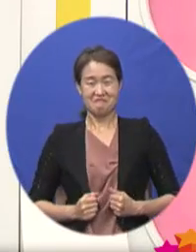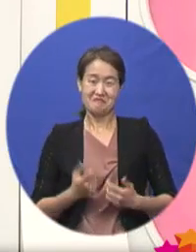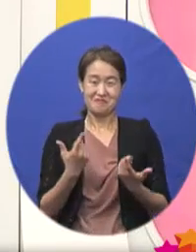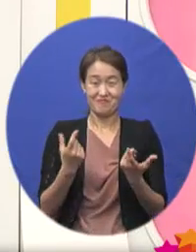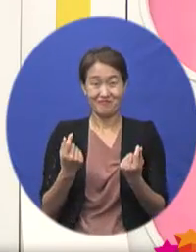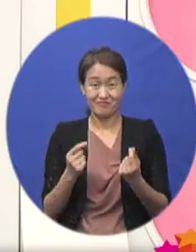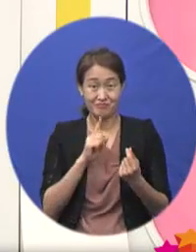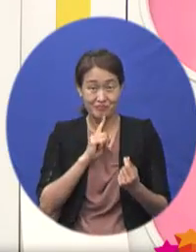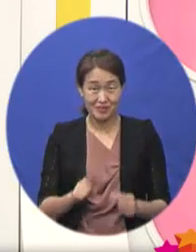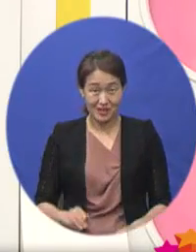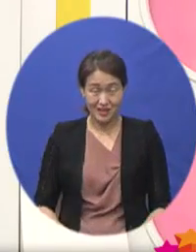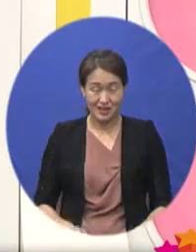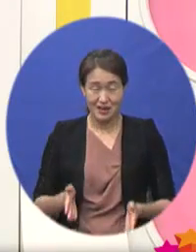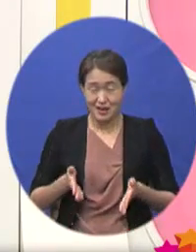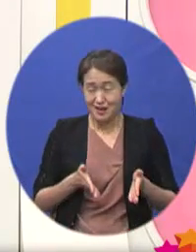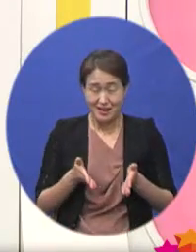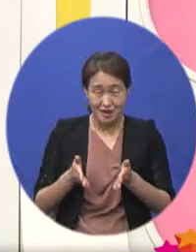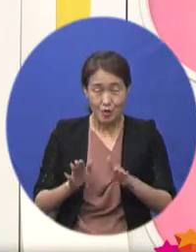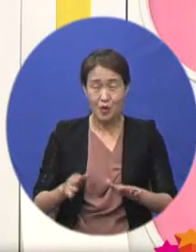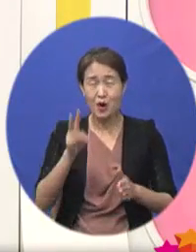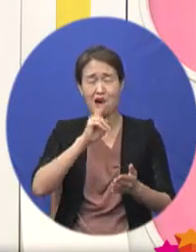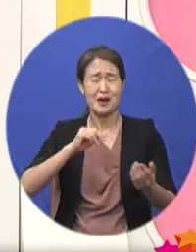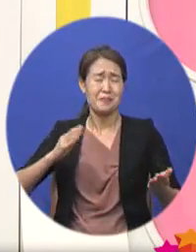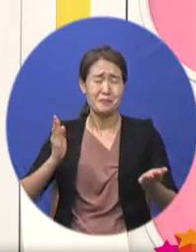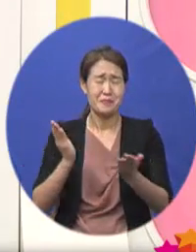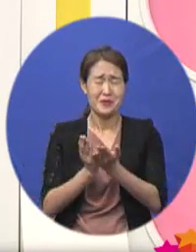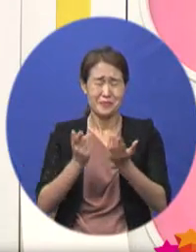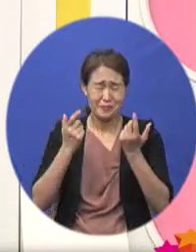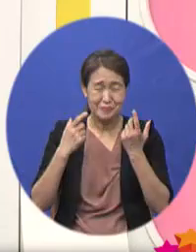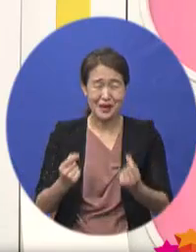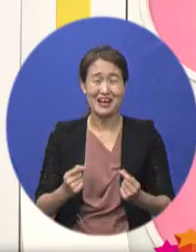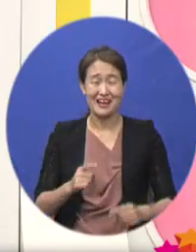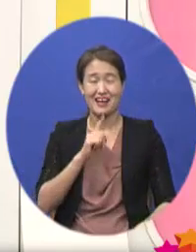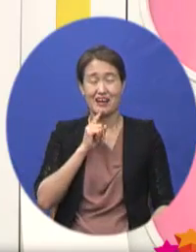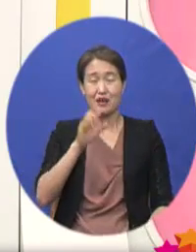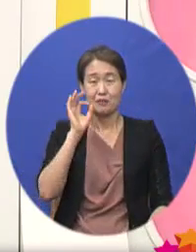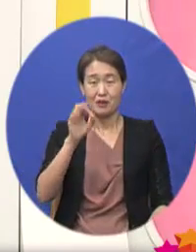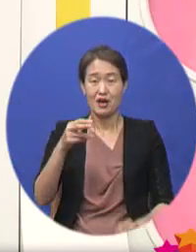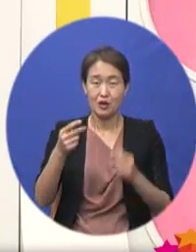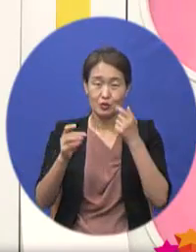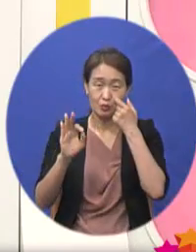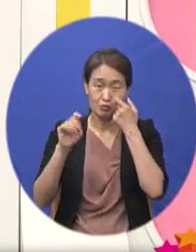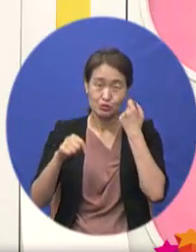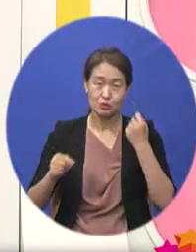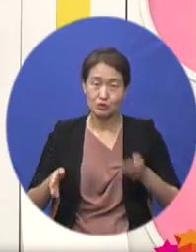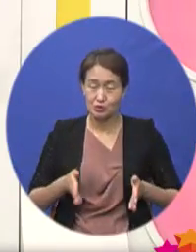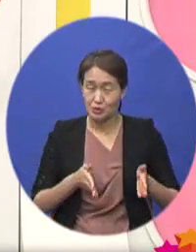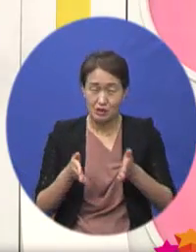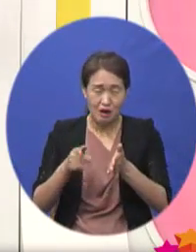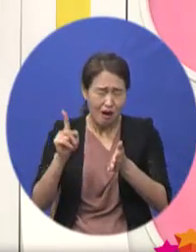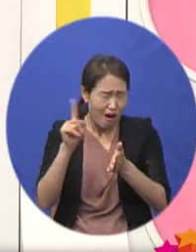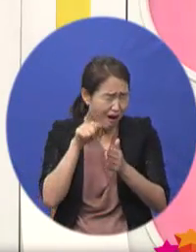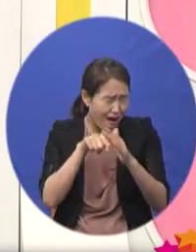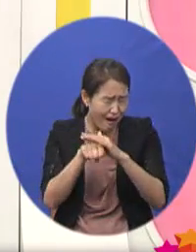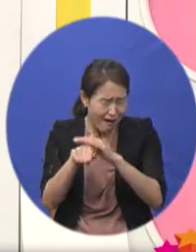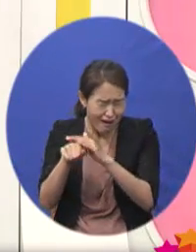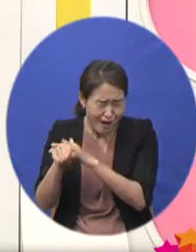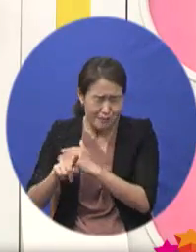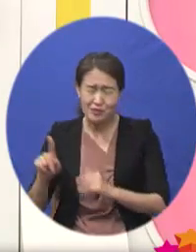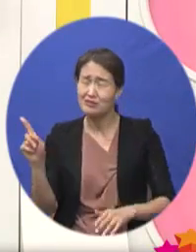그죠? 예. 저 동부간선도로 딱 맞네. 딱 맞네. 진짜. 세상에. 동부간선도로를 가나? 네. 어디 전국에를